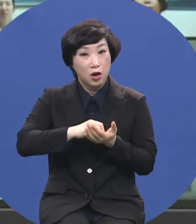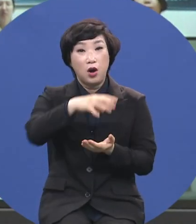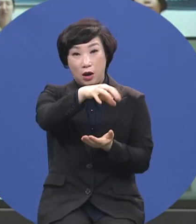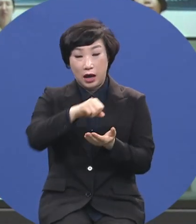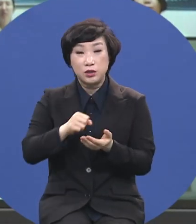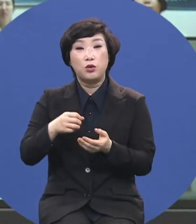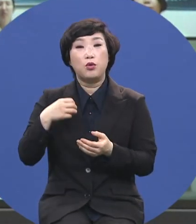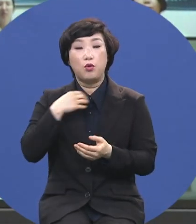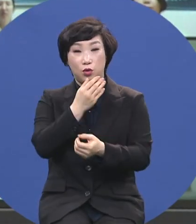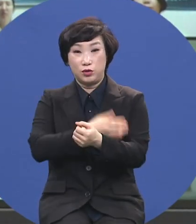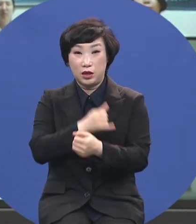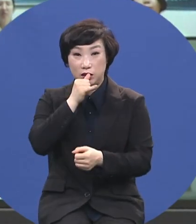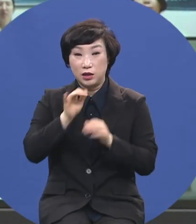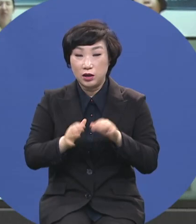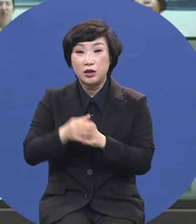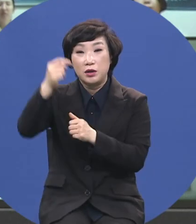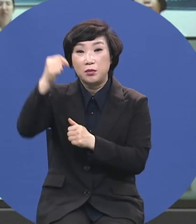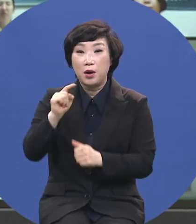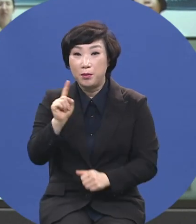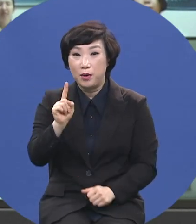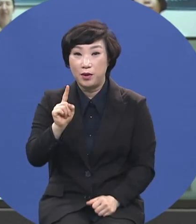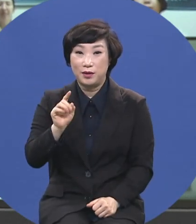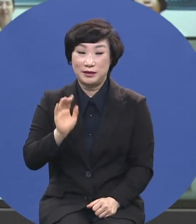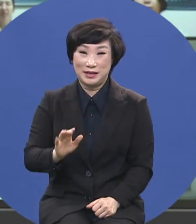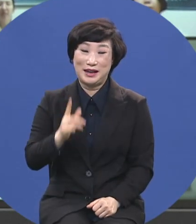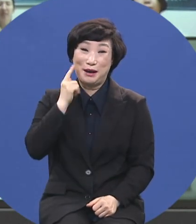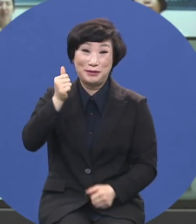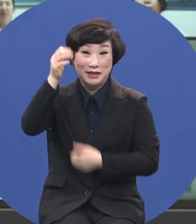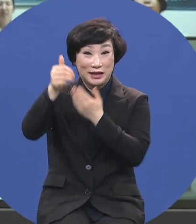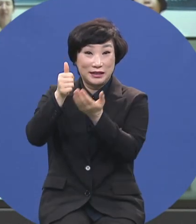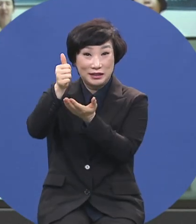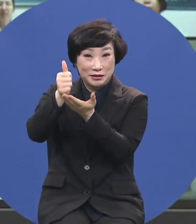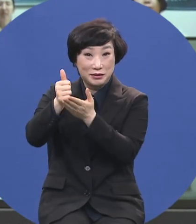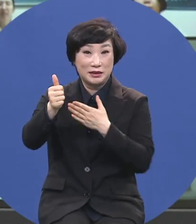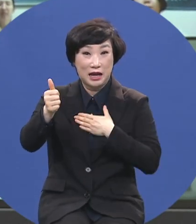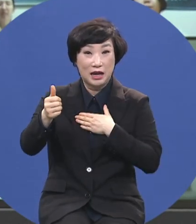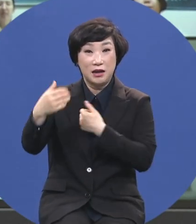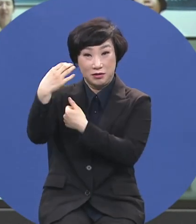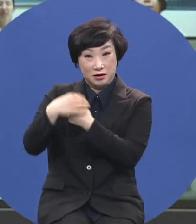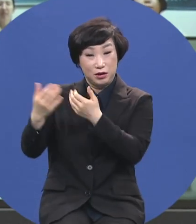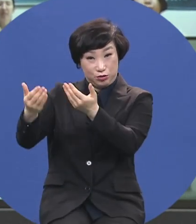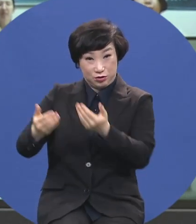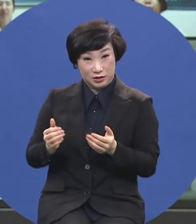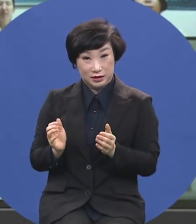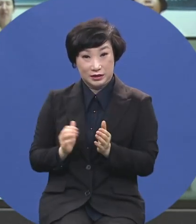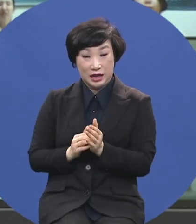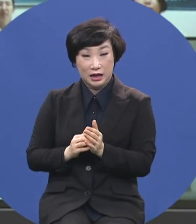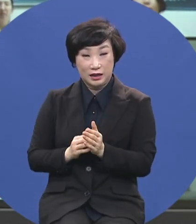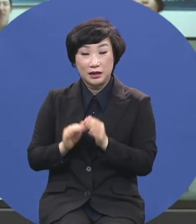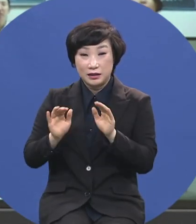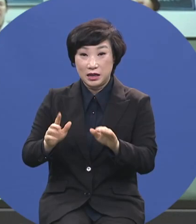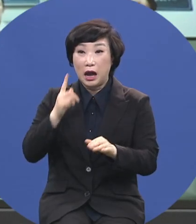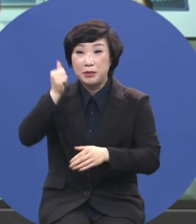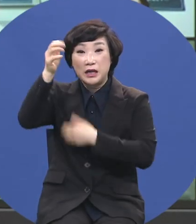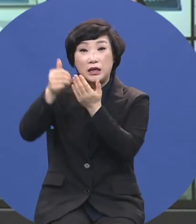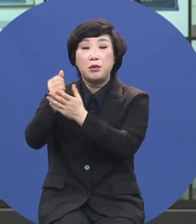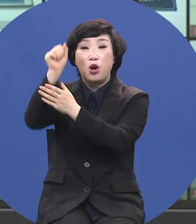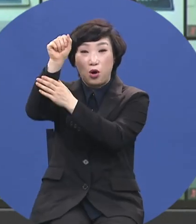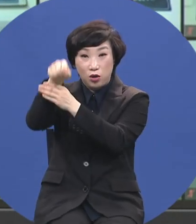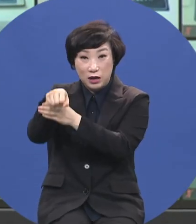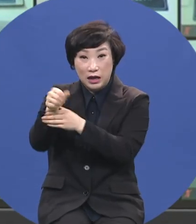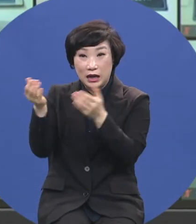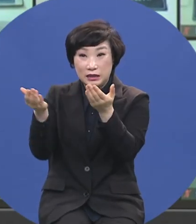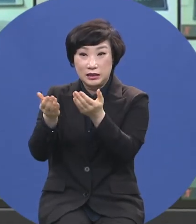있으니 이 계명은 아버지로부터 받았다. 아버지께서 허락하신